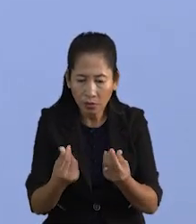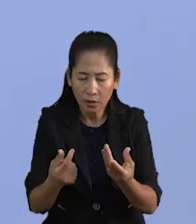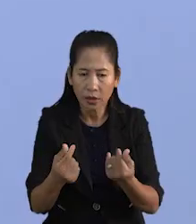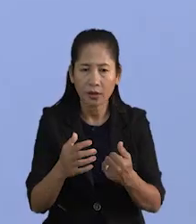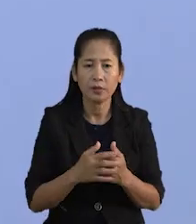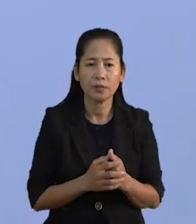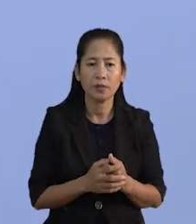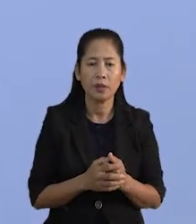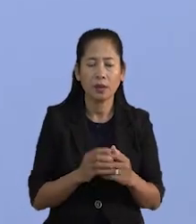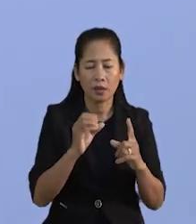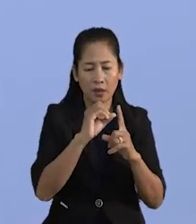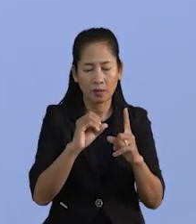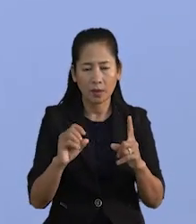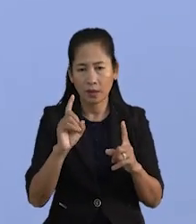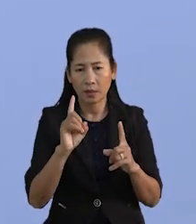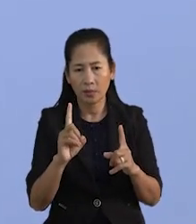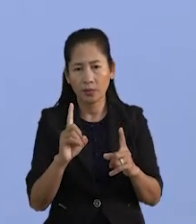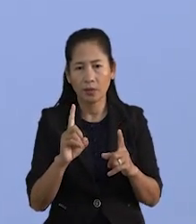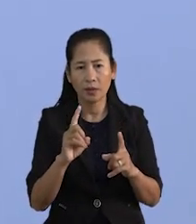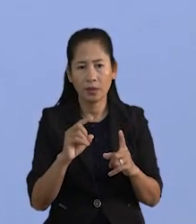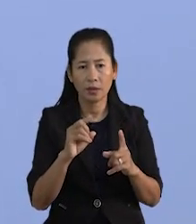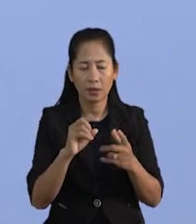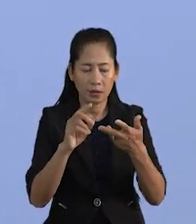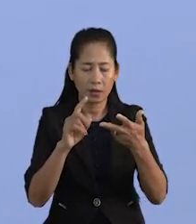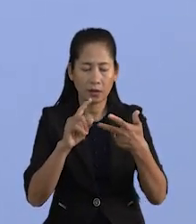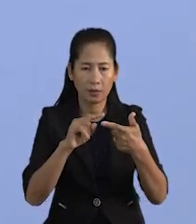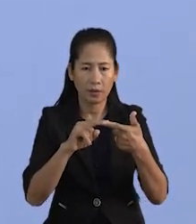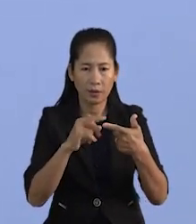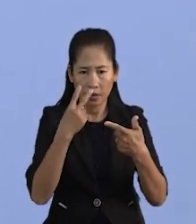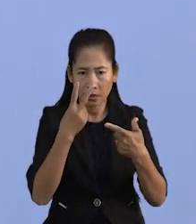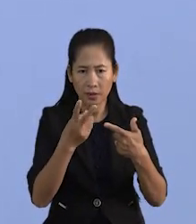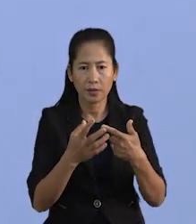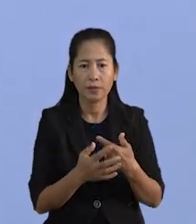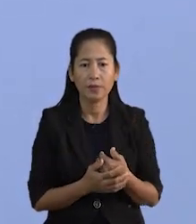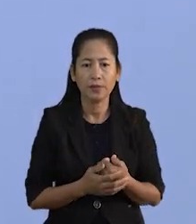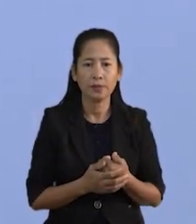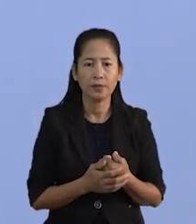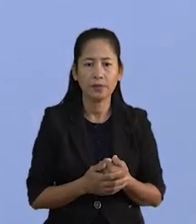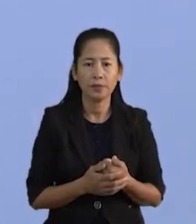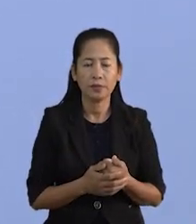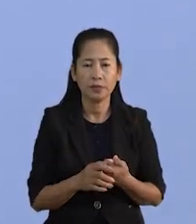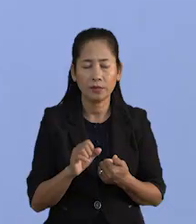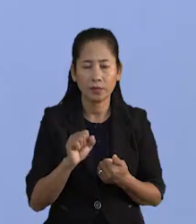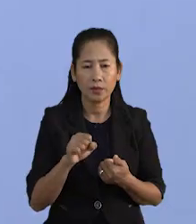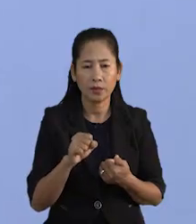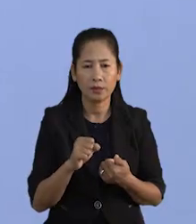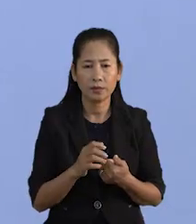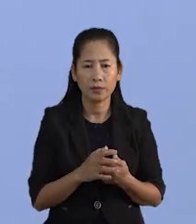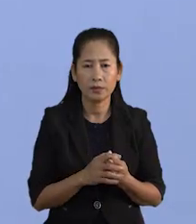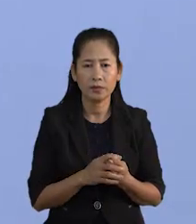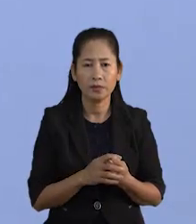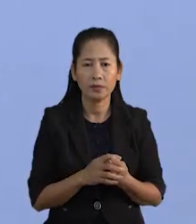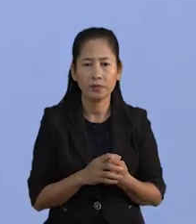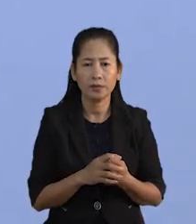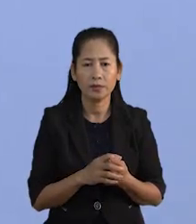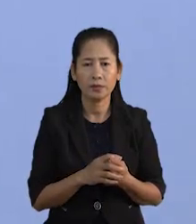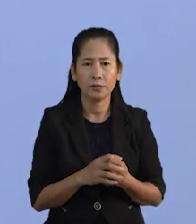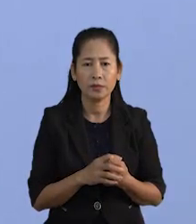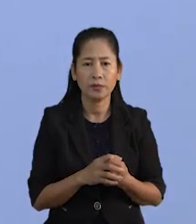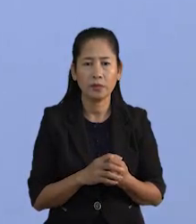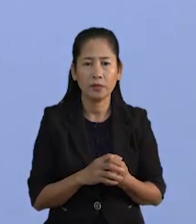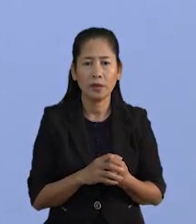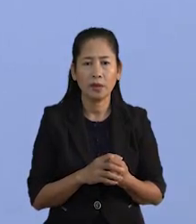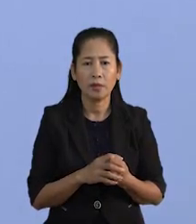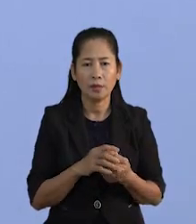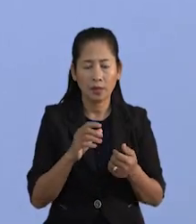តើរបស់ណាមួយគឺនៅលេខរៀងទី2កូនរកឃើញហើយនៅកូនបាទយើងមើលតើបន្ទាប់ពី